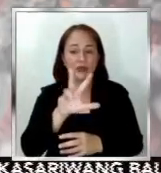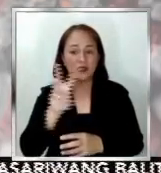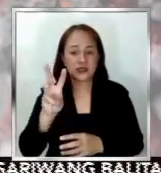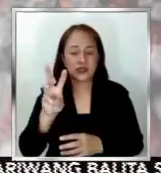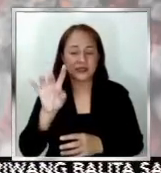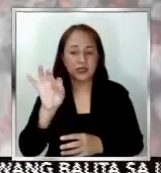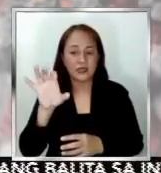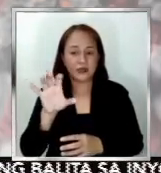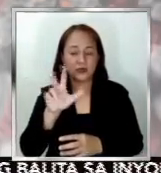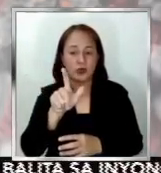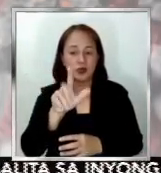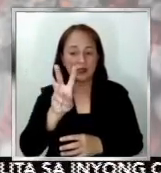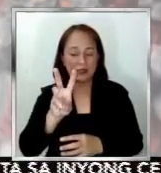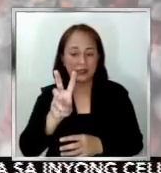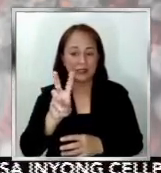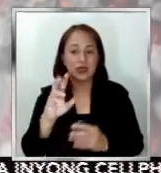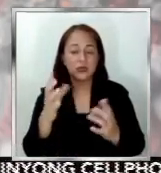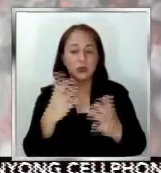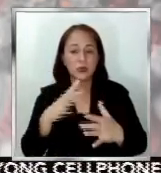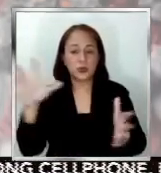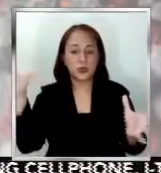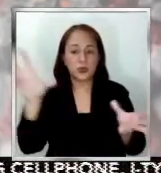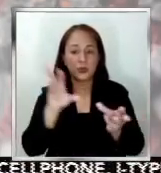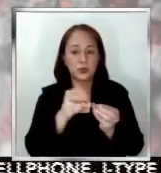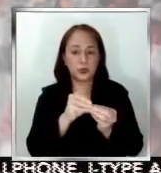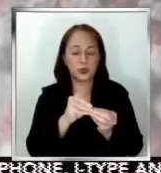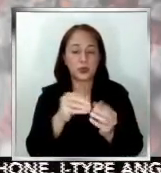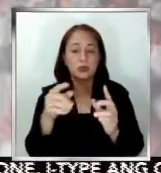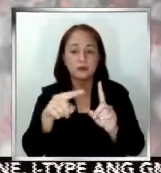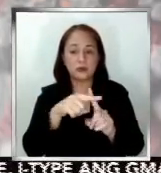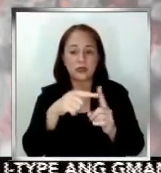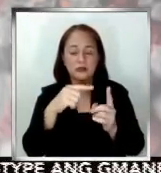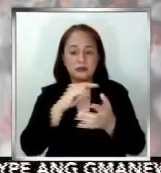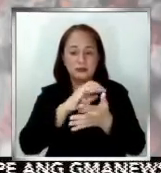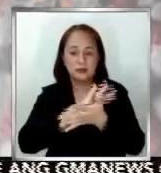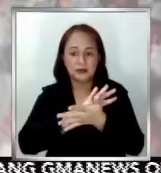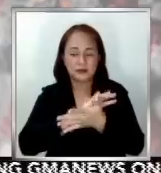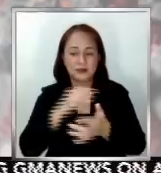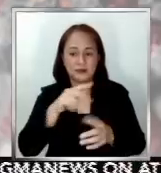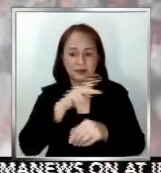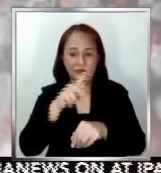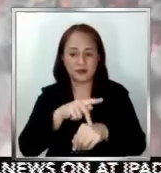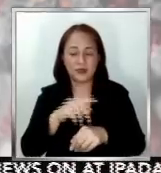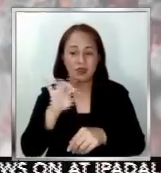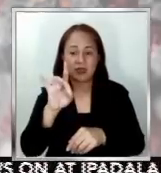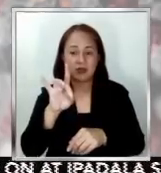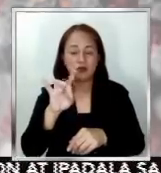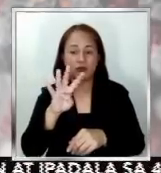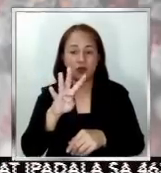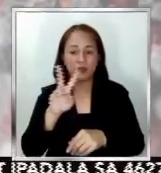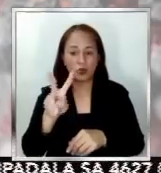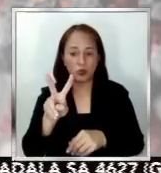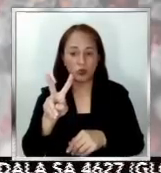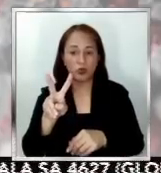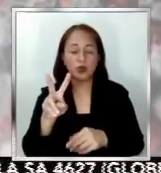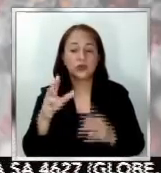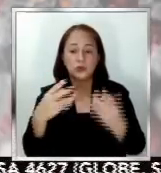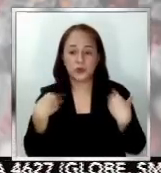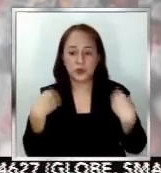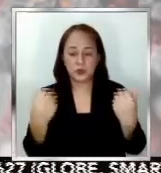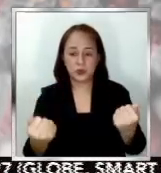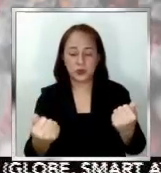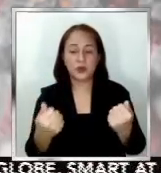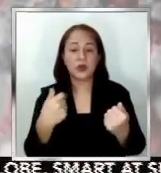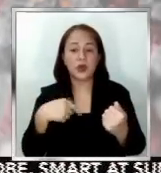336,926 ang kabuuang bilang ng kaso ng COVID sa bansa. 842 ang nadagdag sa mga gumaling para sa